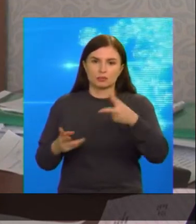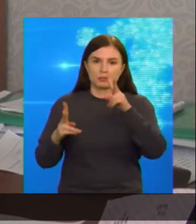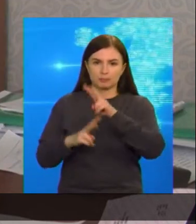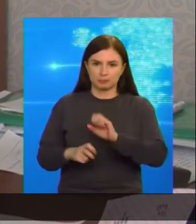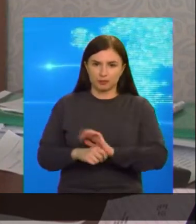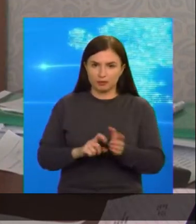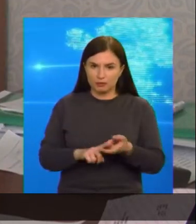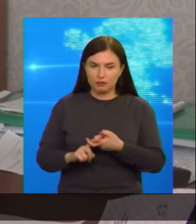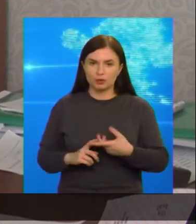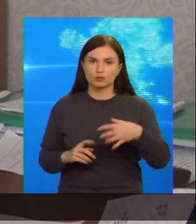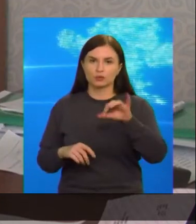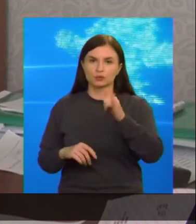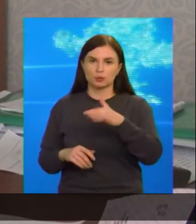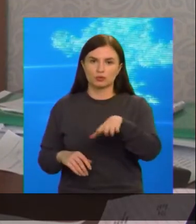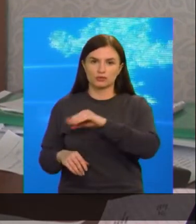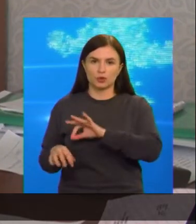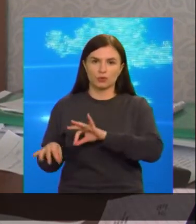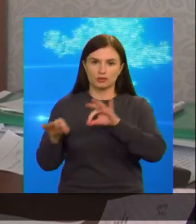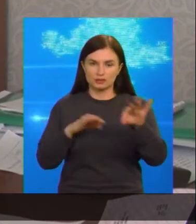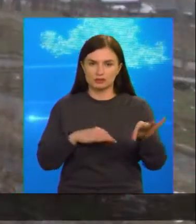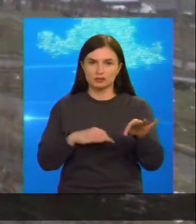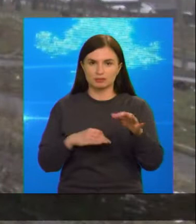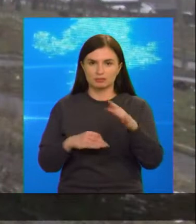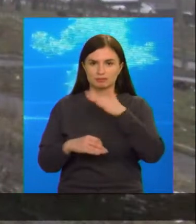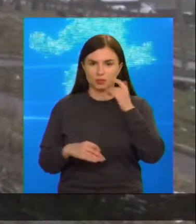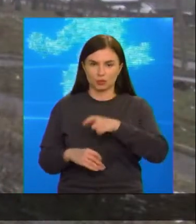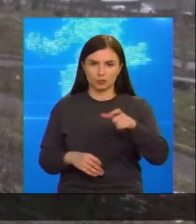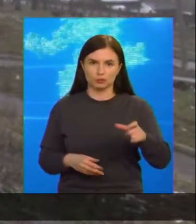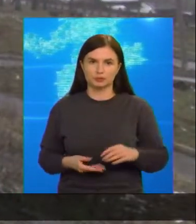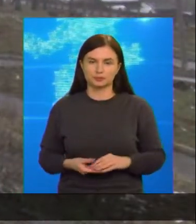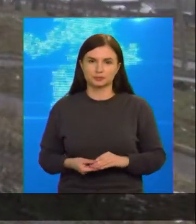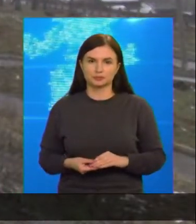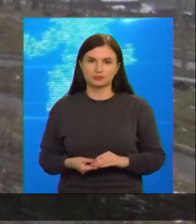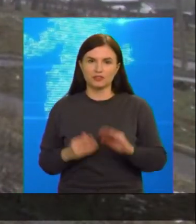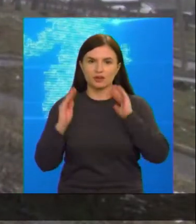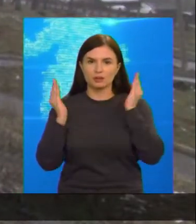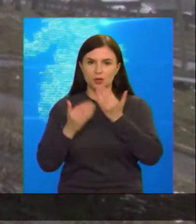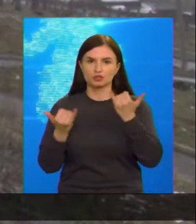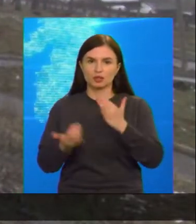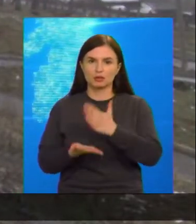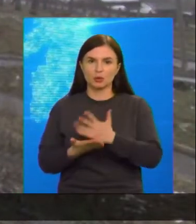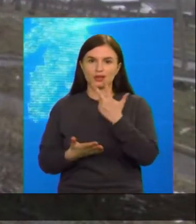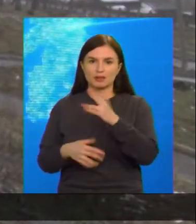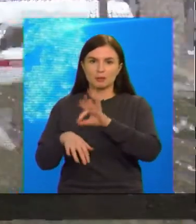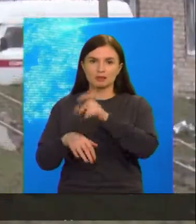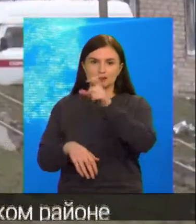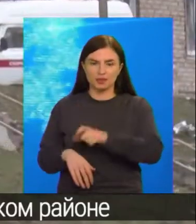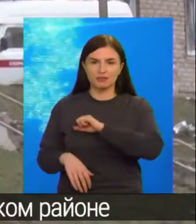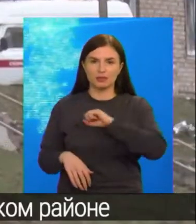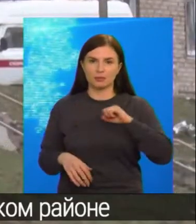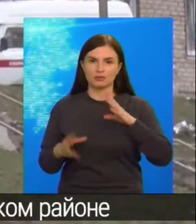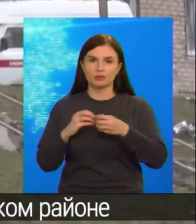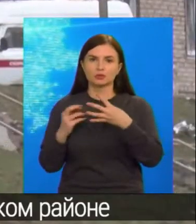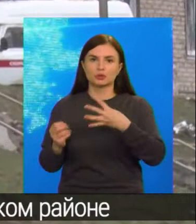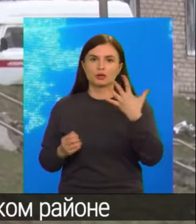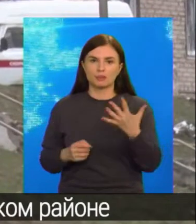В субботу их увезли. Там приличное количество. В реанимации сейчас находятся 3 пациента, в терапии